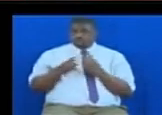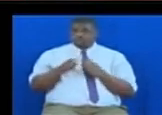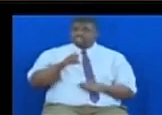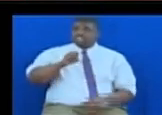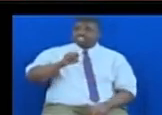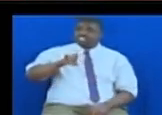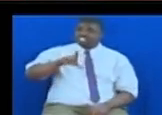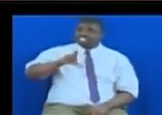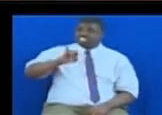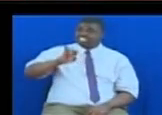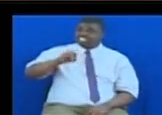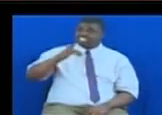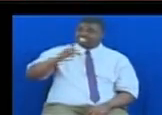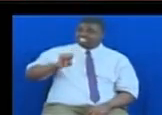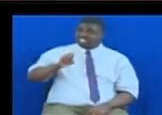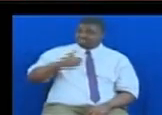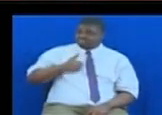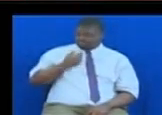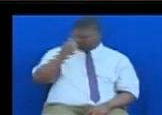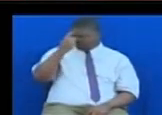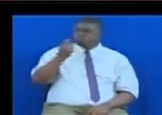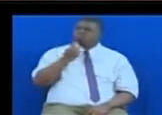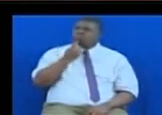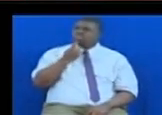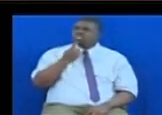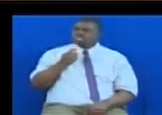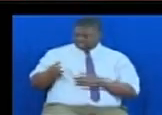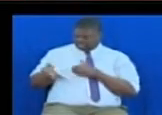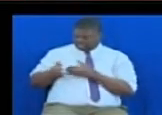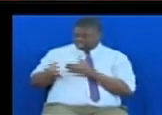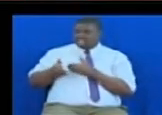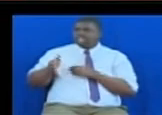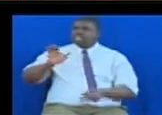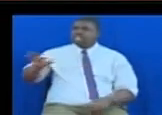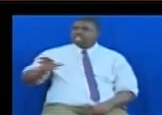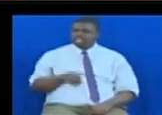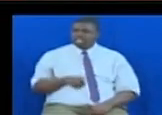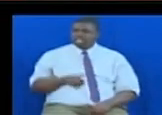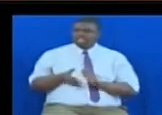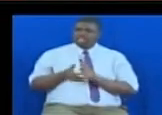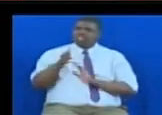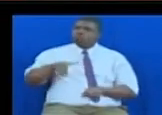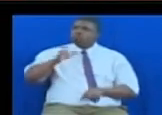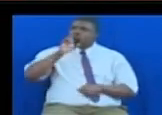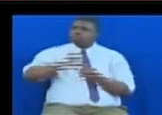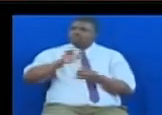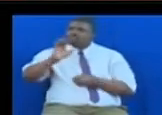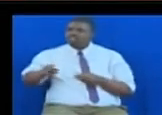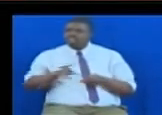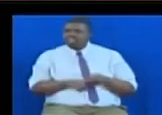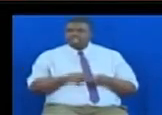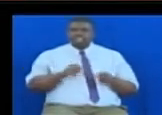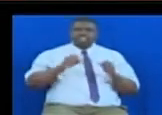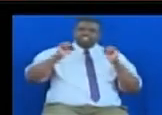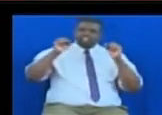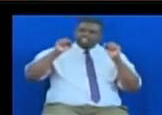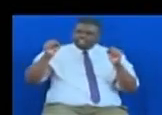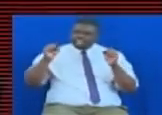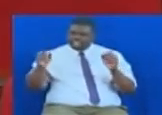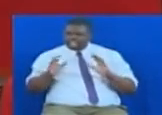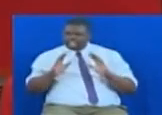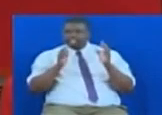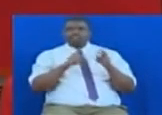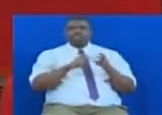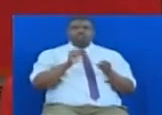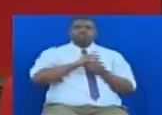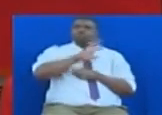bado najiuliza kama jirani yake. Kwa sababu kila anachokifanya si watu nasikia, akianza kunywa na rafiki zake, akianza kuwa na sherehe, akiwa na jambo wote watu nasikia.